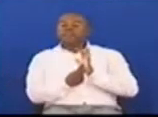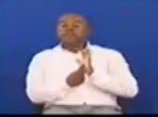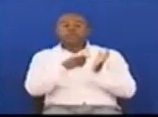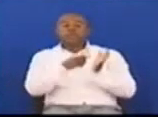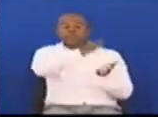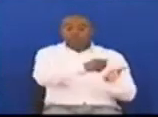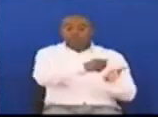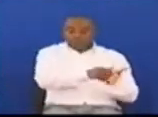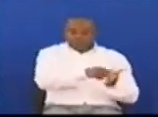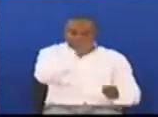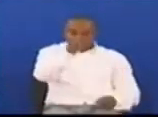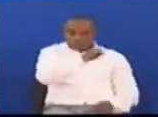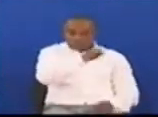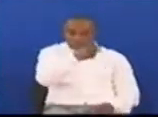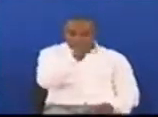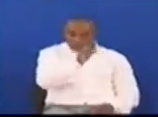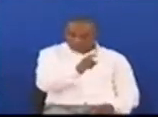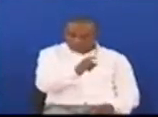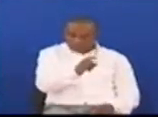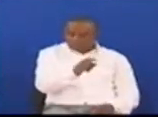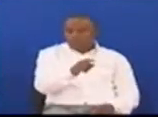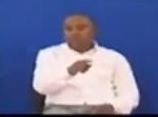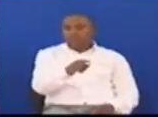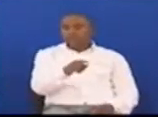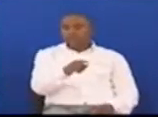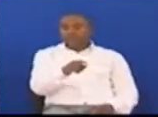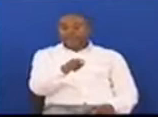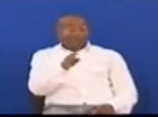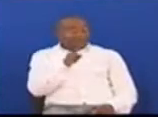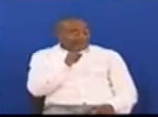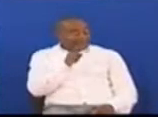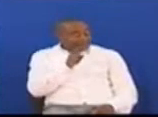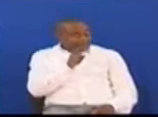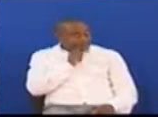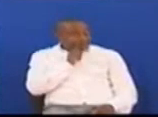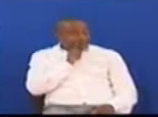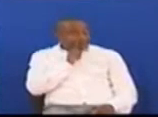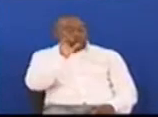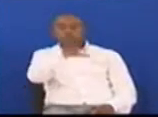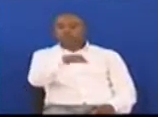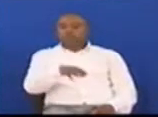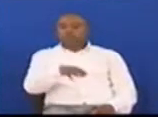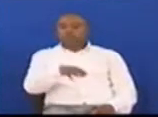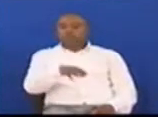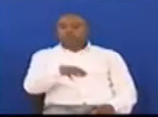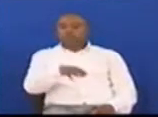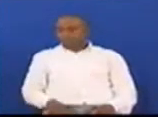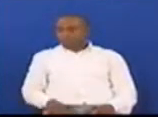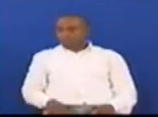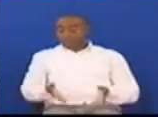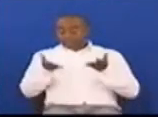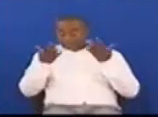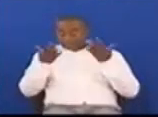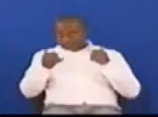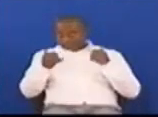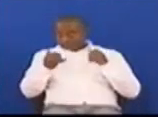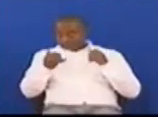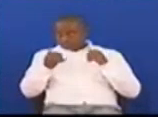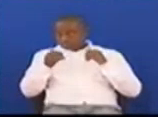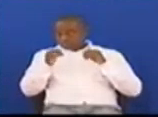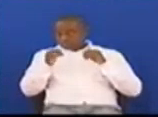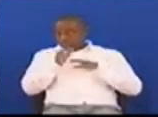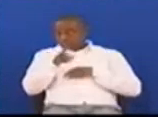mwaka na kuzalisha tani 8 kila kipindi. Na utaona kabisa kwamba